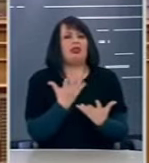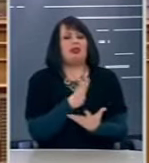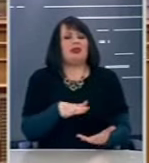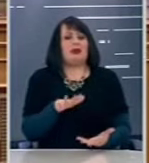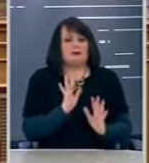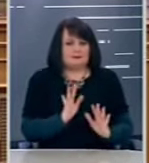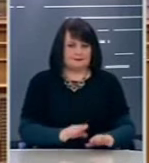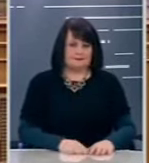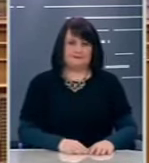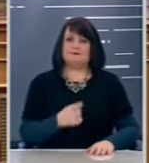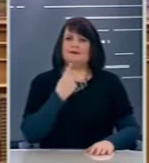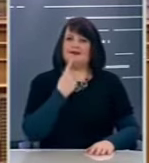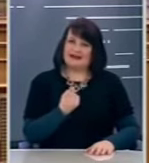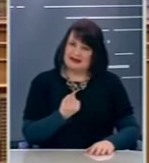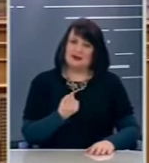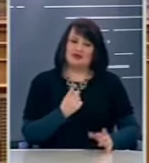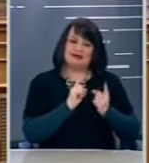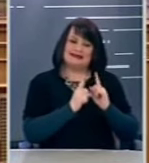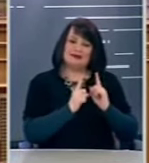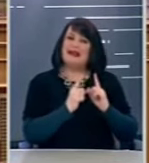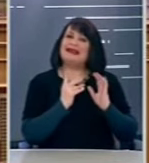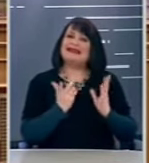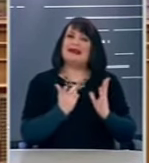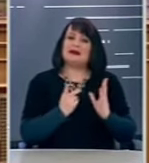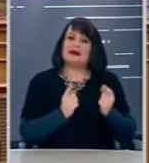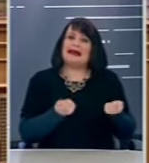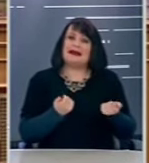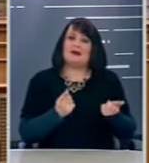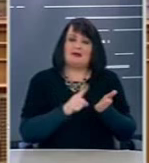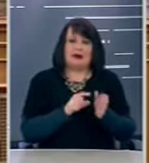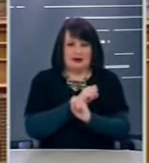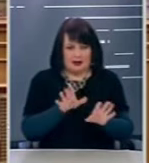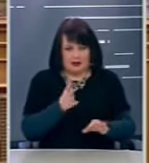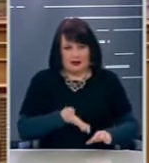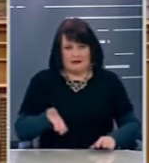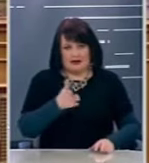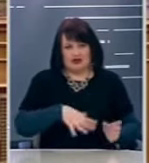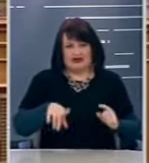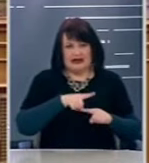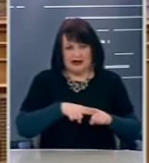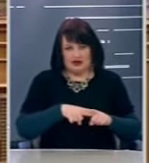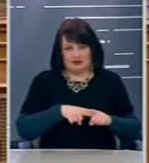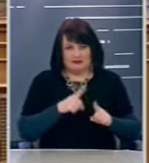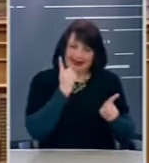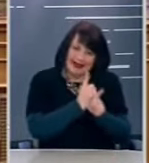είναι η επί της αρχής συμφωνία, γιατί πρέπει να ενημερωθεί ο ελληνικός λαός κυρίως. Είμαι βέβαιος ότι